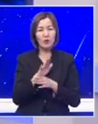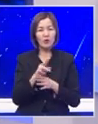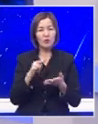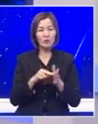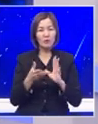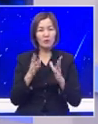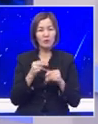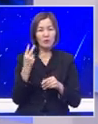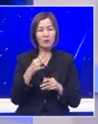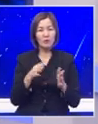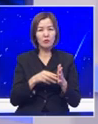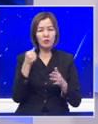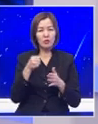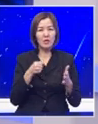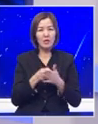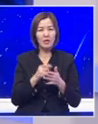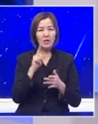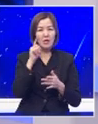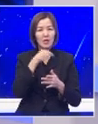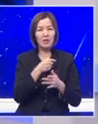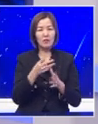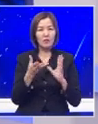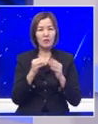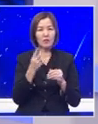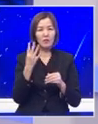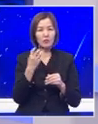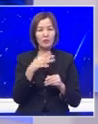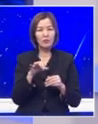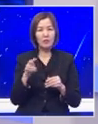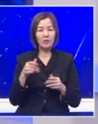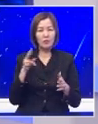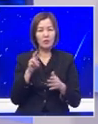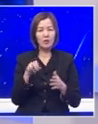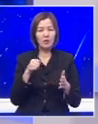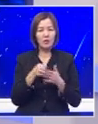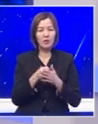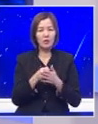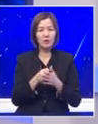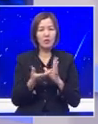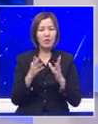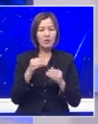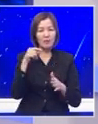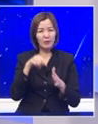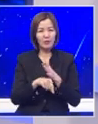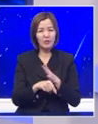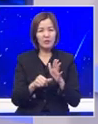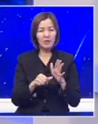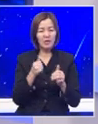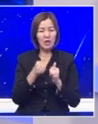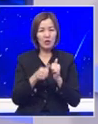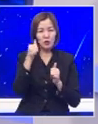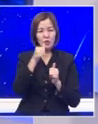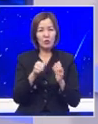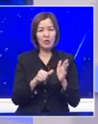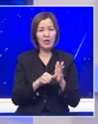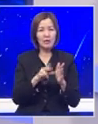бойынша 2029 жылға қарай экономикамыздың көлемін 450 миллиард долларға жеткізу. Ішкі жалпы өнімнің жыл сайын